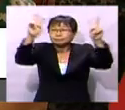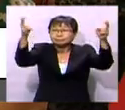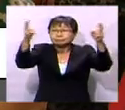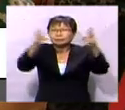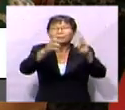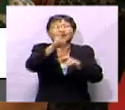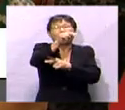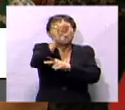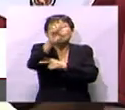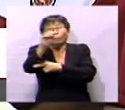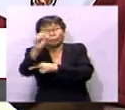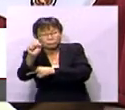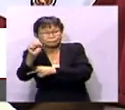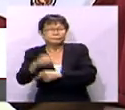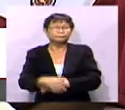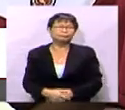strategi Lautan Biru.